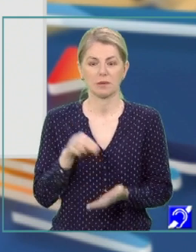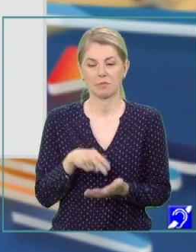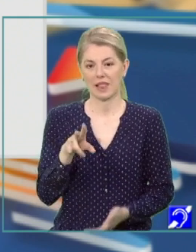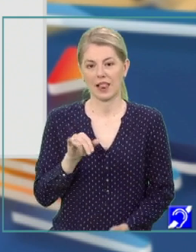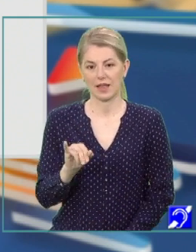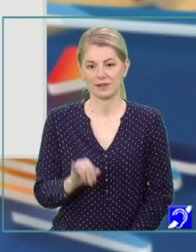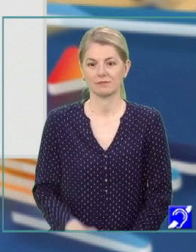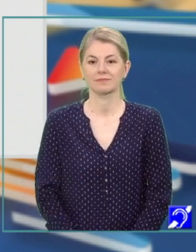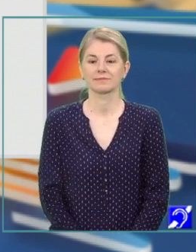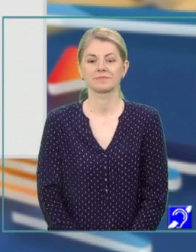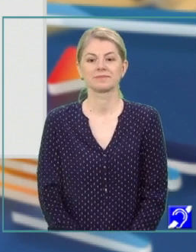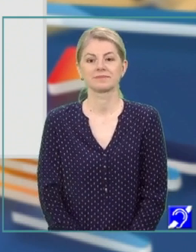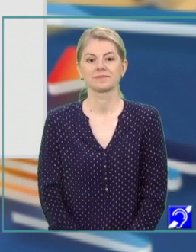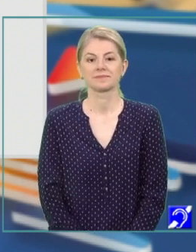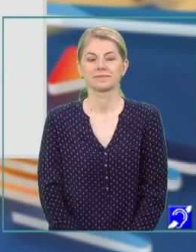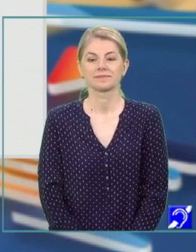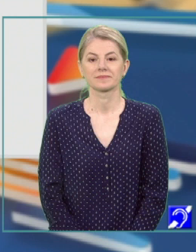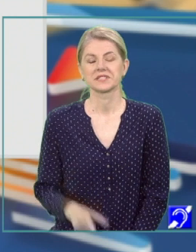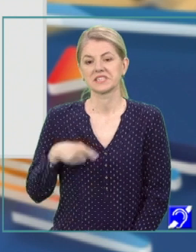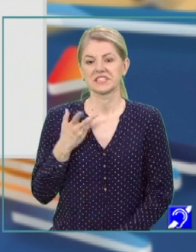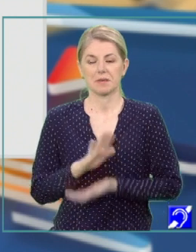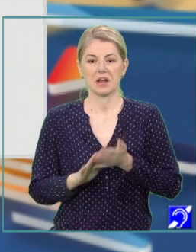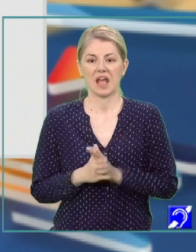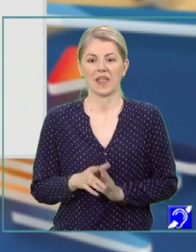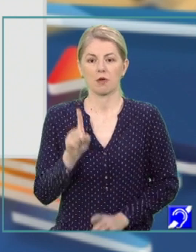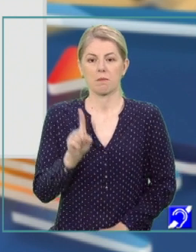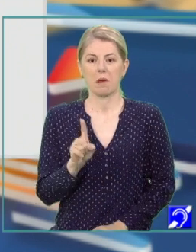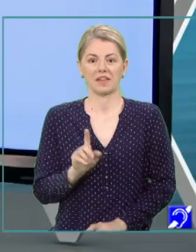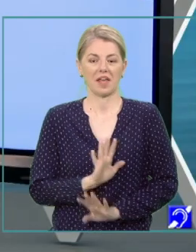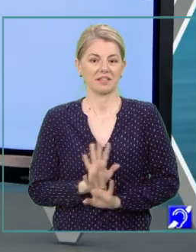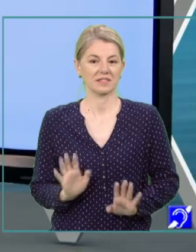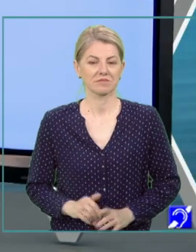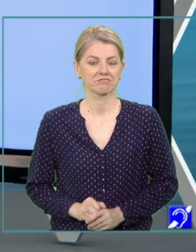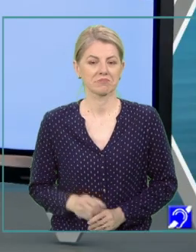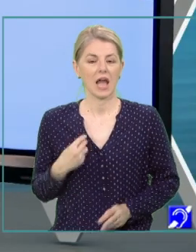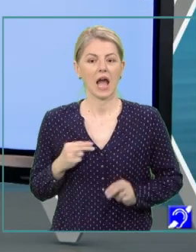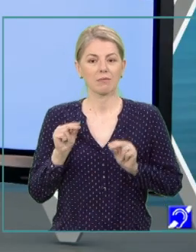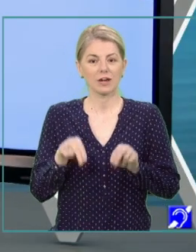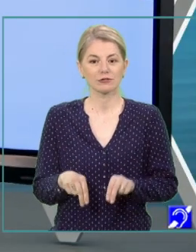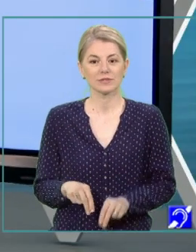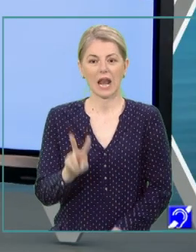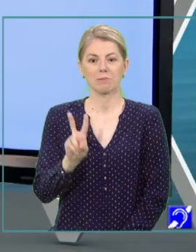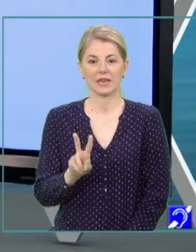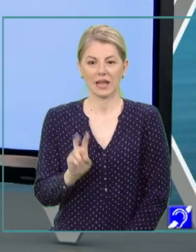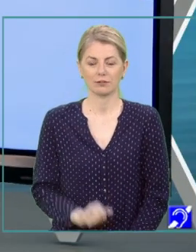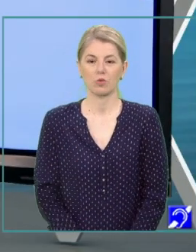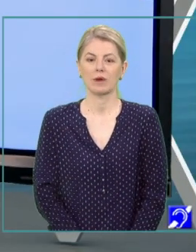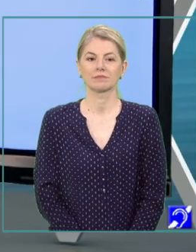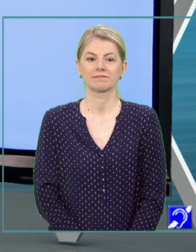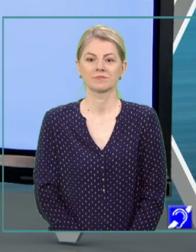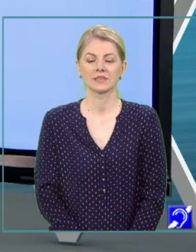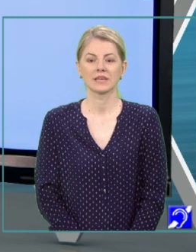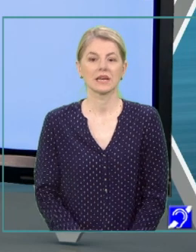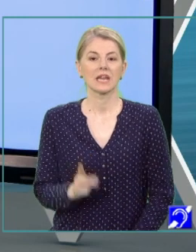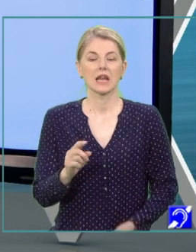112.000 lei. Suntem gata cu partea întâi. Iată, ne ajungi la subiectul al doilea.